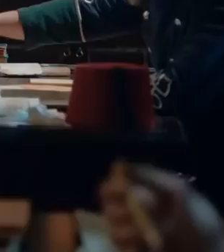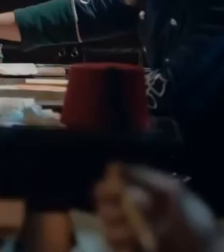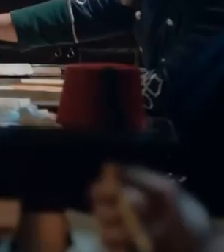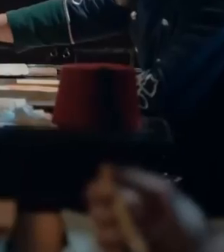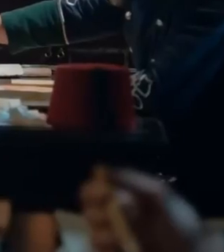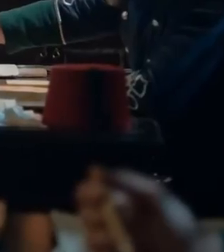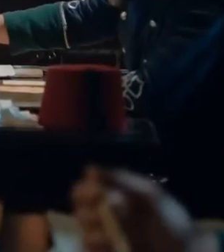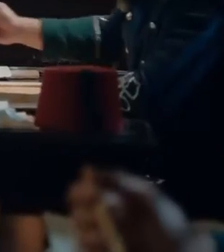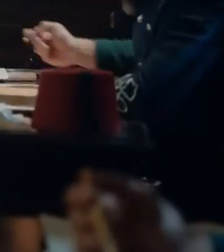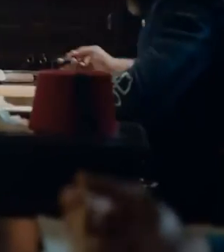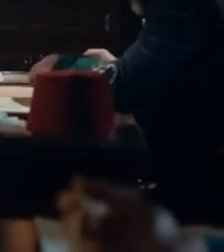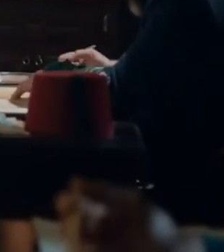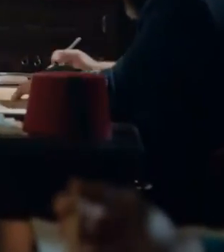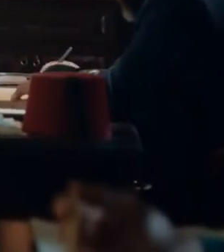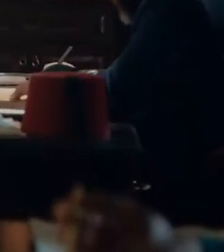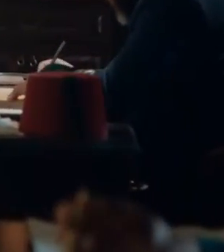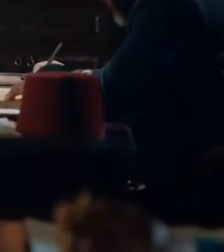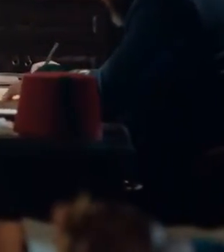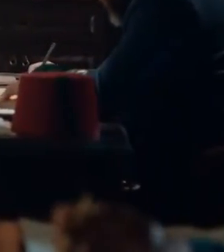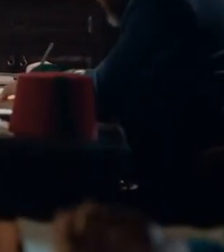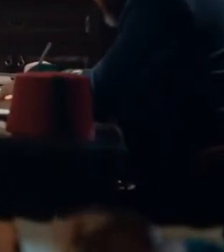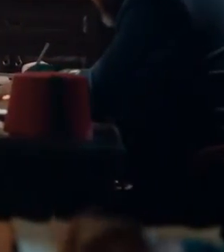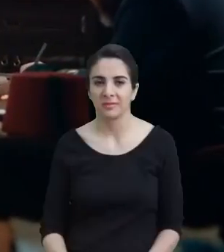Koklanarak iki yandan Mustafa'ya yaklaşıyorlar.